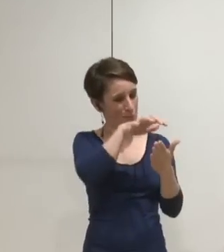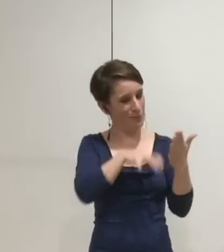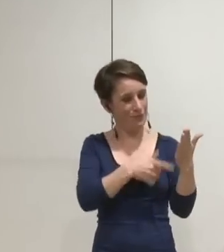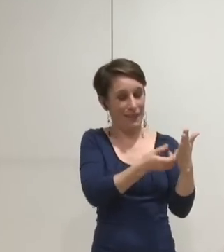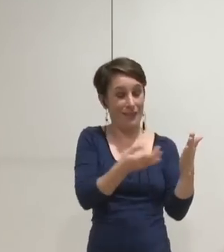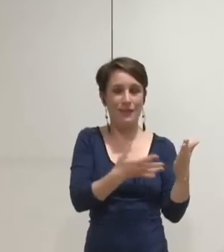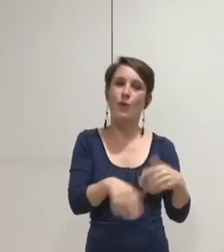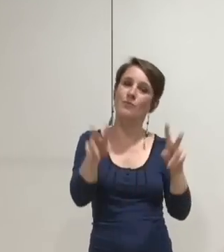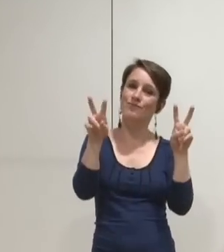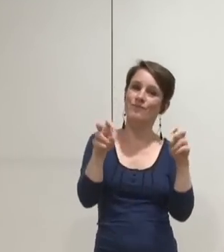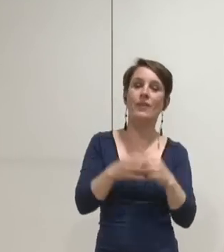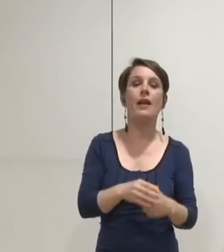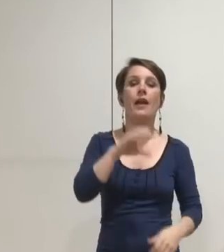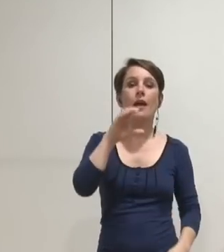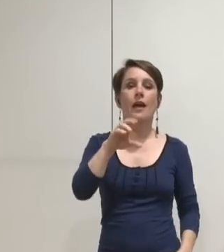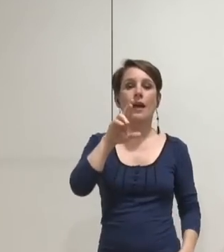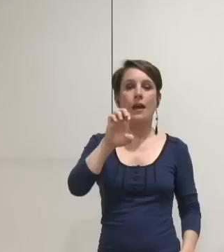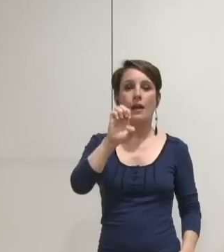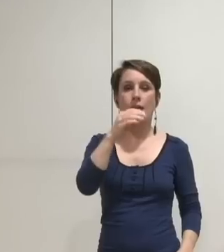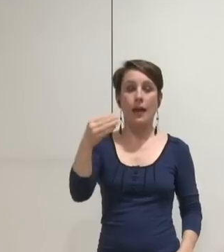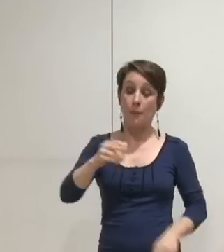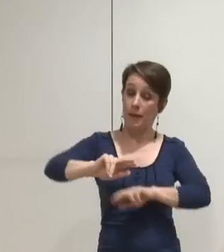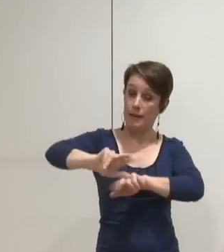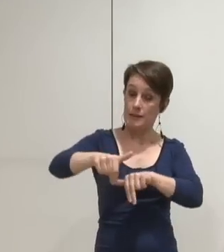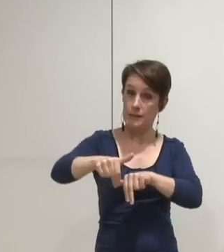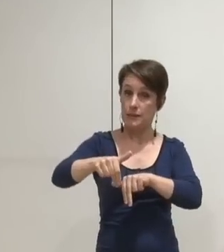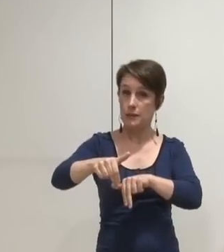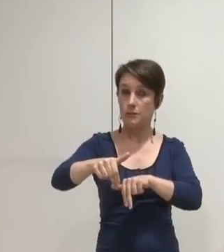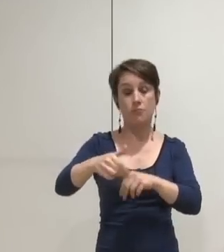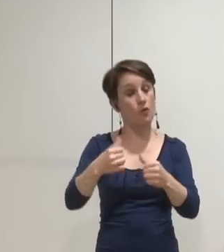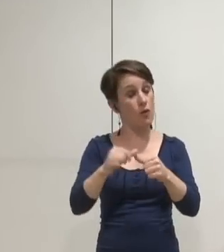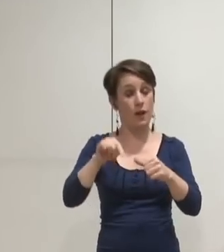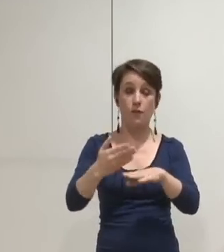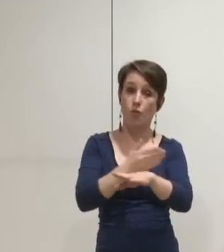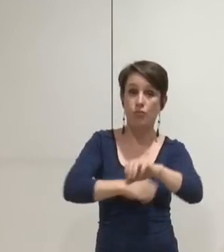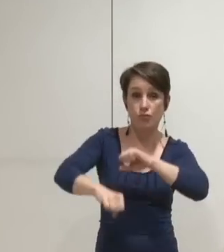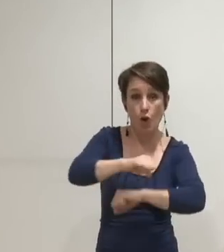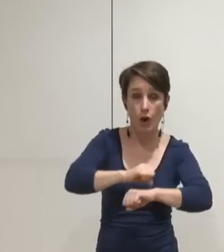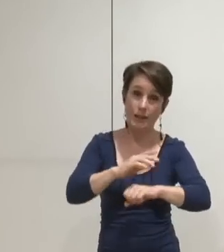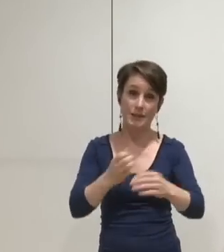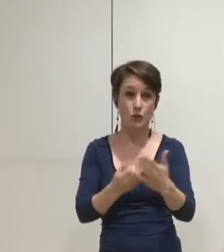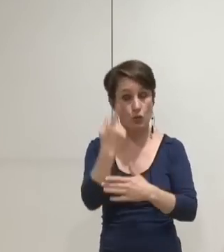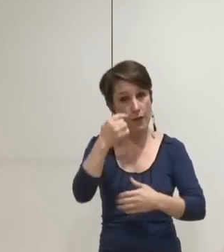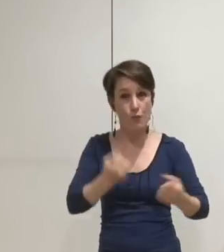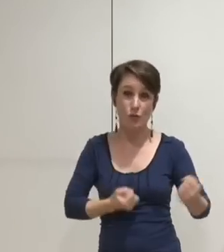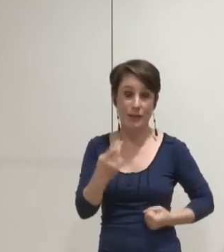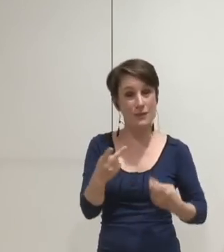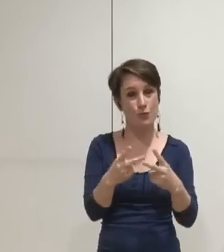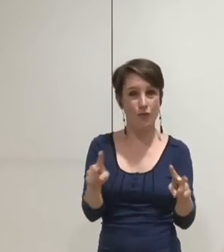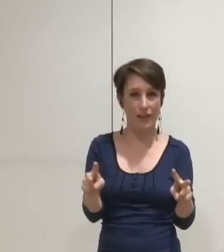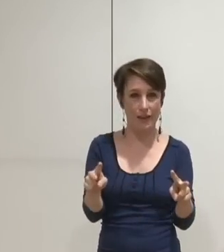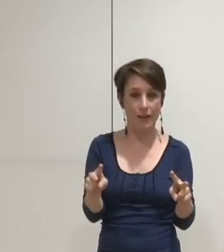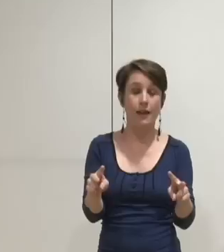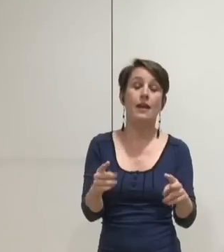crème quel que soit le prestataire nécessitait la mise en place d'une nouvelle organisation pour les services de la ville et que le transfert du service